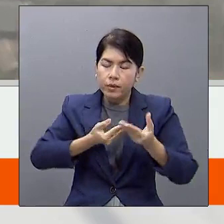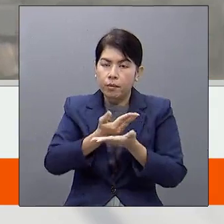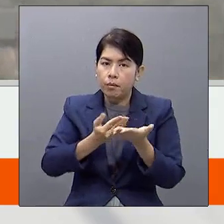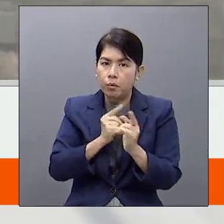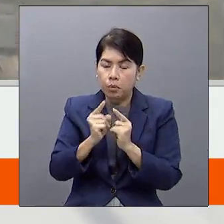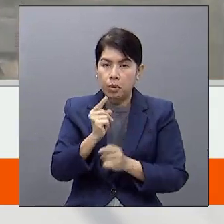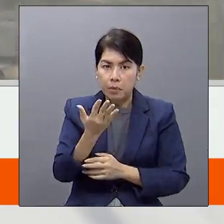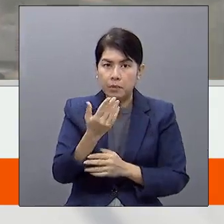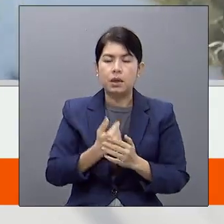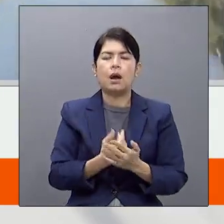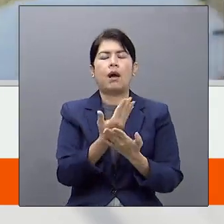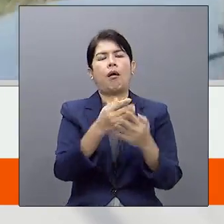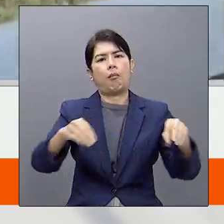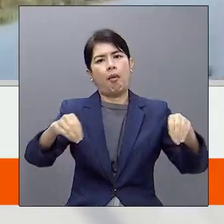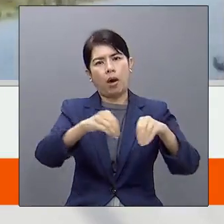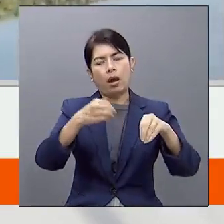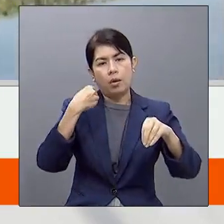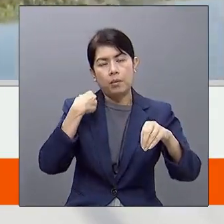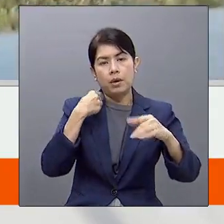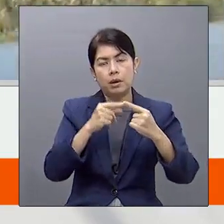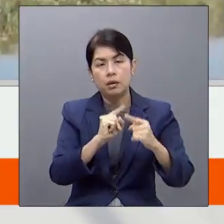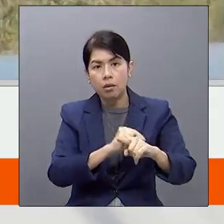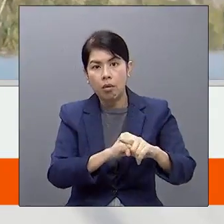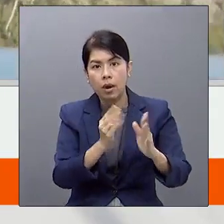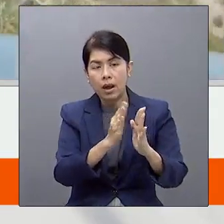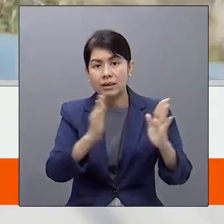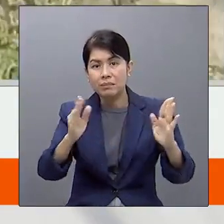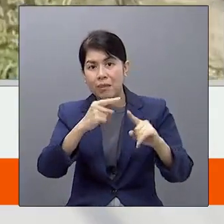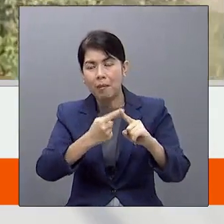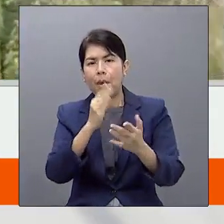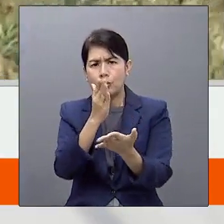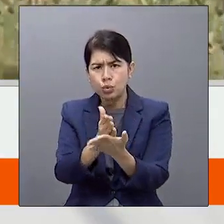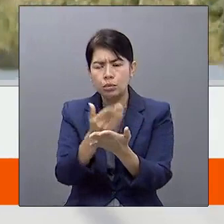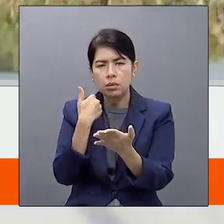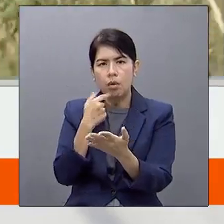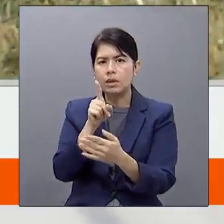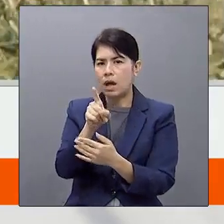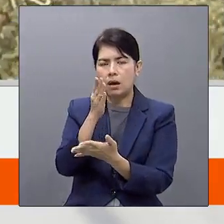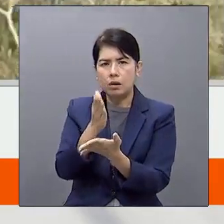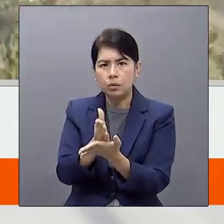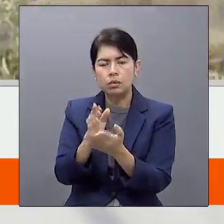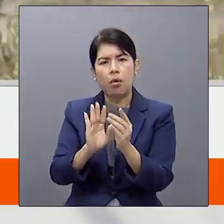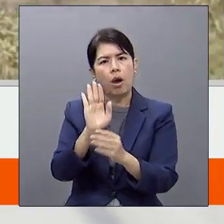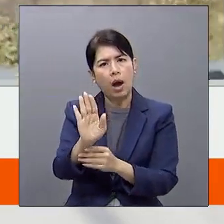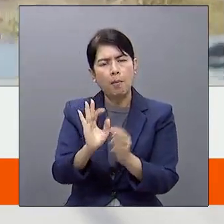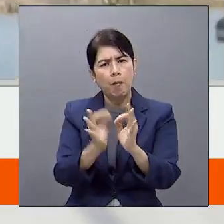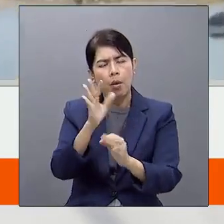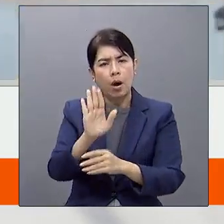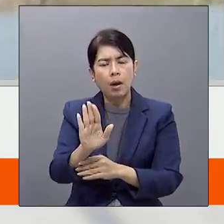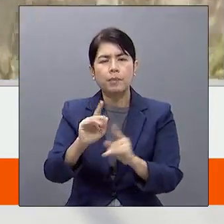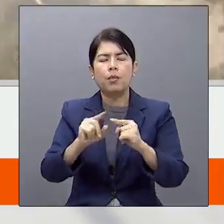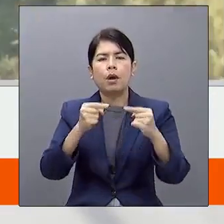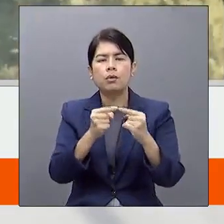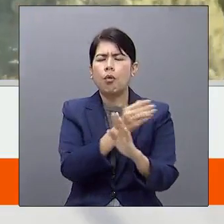แล้วก็สั่งห้ามเผาอย่างเงี้ยมันเลยขาดเส้นของความต่อเนื่องความเข้าใจความชัดเจนกันทั้งที่บางพื้น